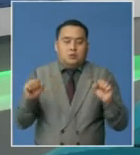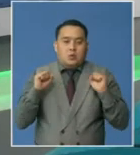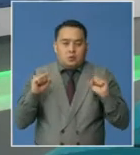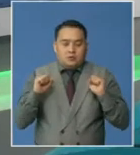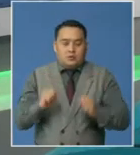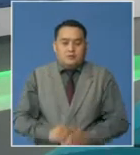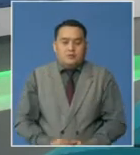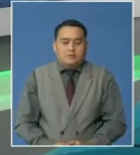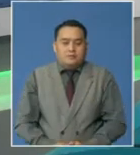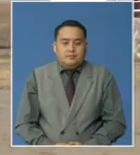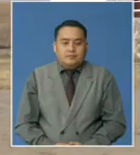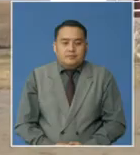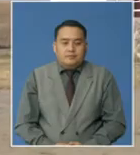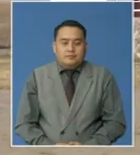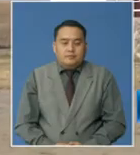Лилия Штогрина.